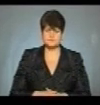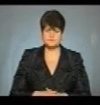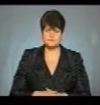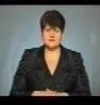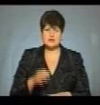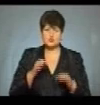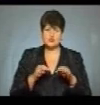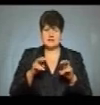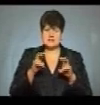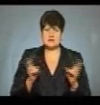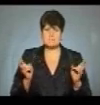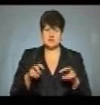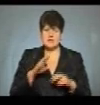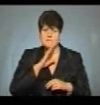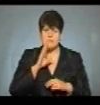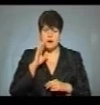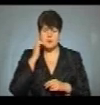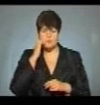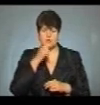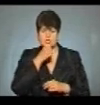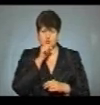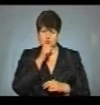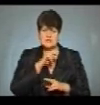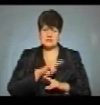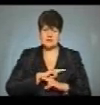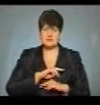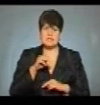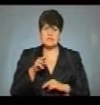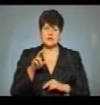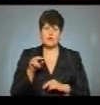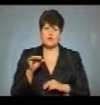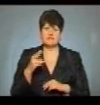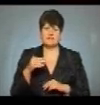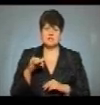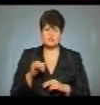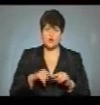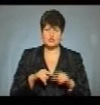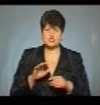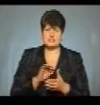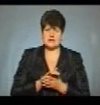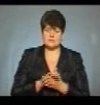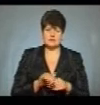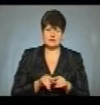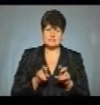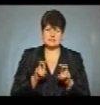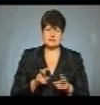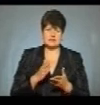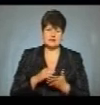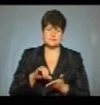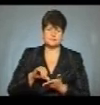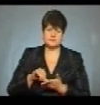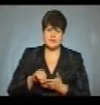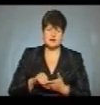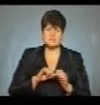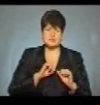На судове засідання прийшли мама, бабуся та дідусь загиблої Тетяни Подвашецької, родичі та знайомі. Також на засіданні присутні захисники